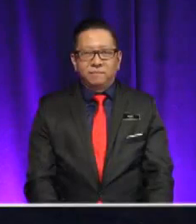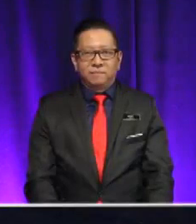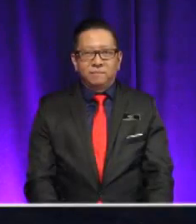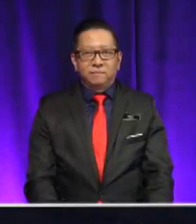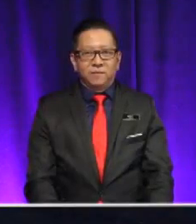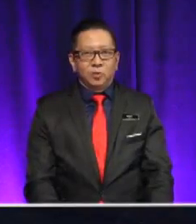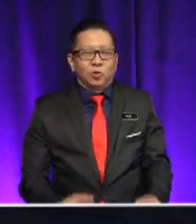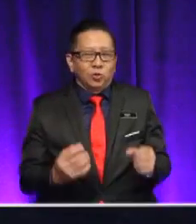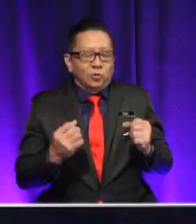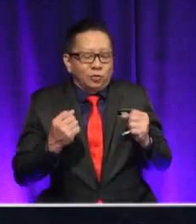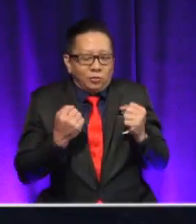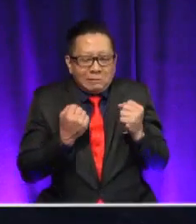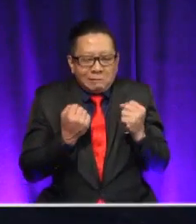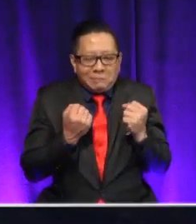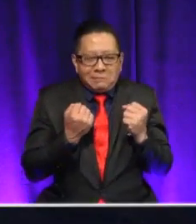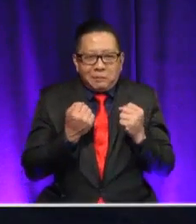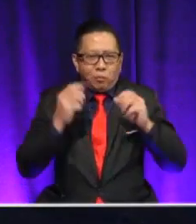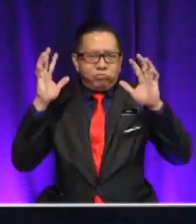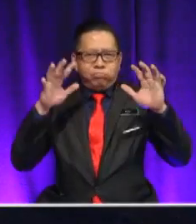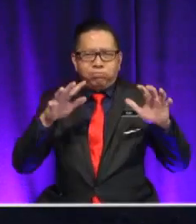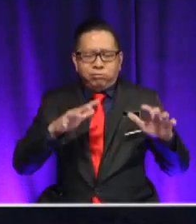sejuknya Hari ini cuaca